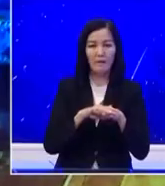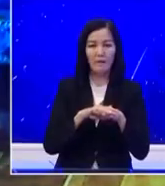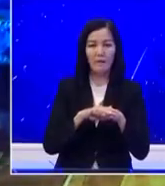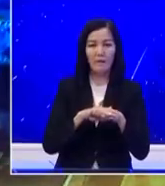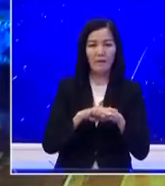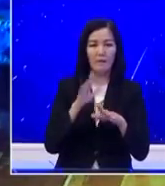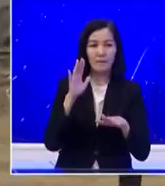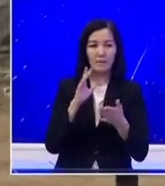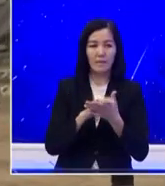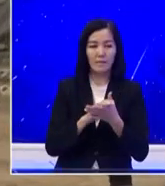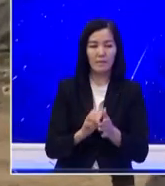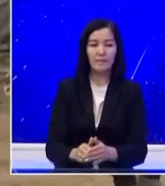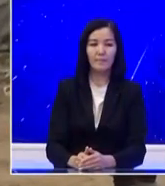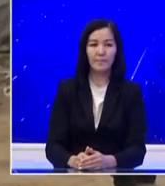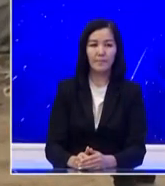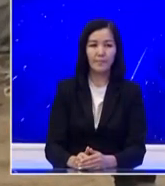таныстырды.